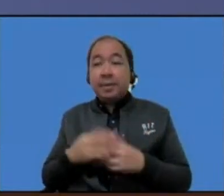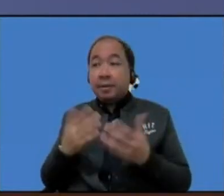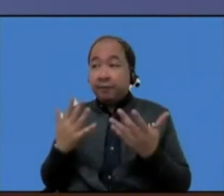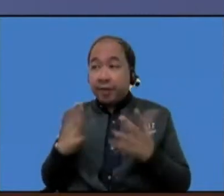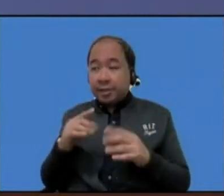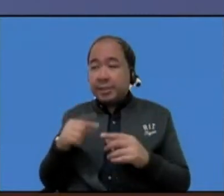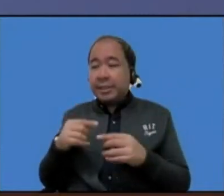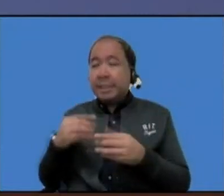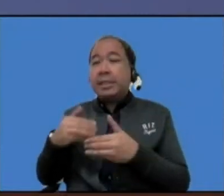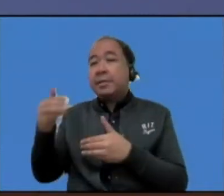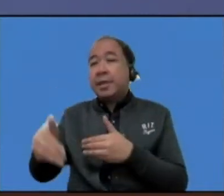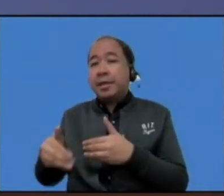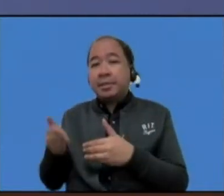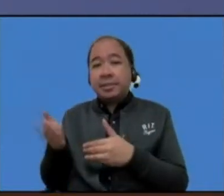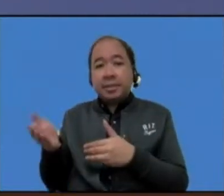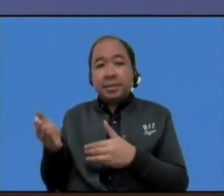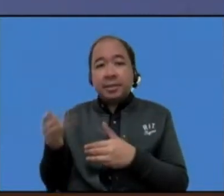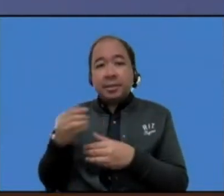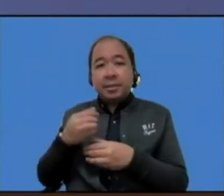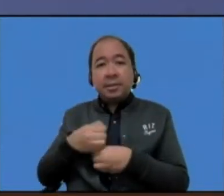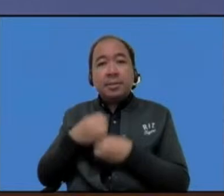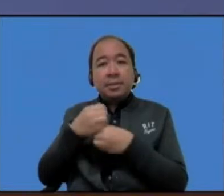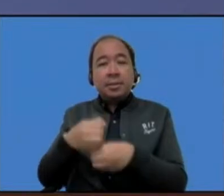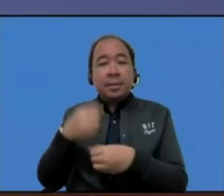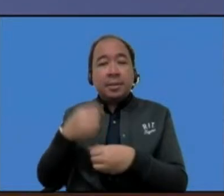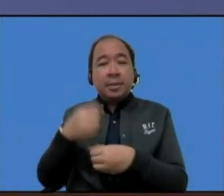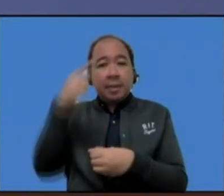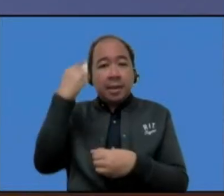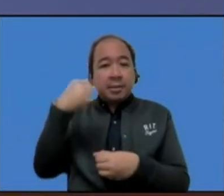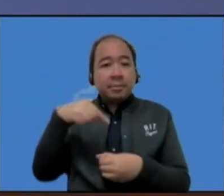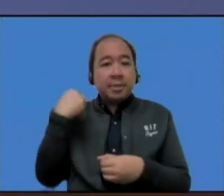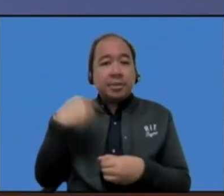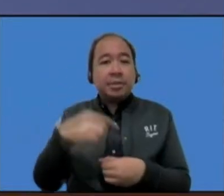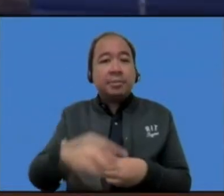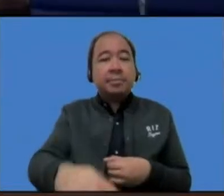by Azerbaijan.